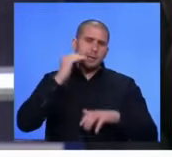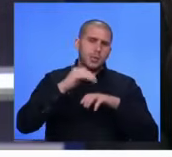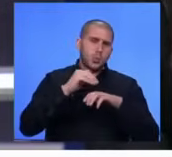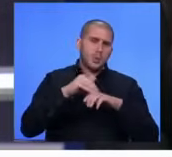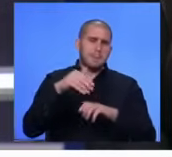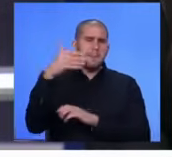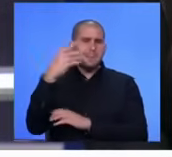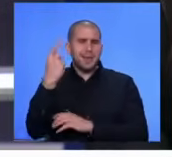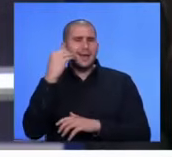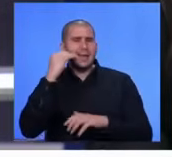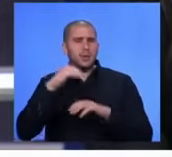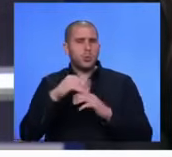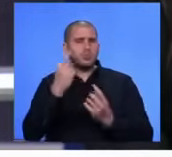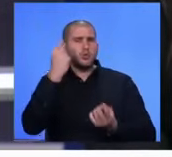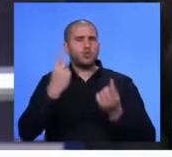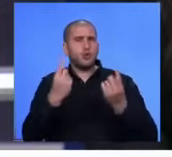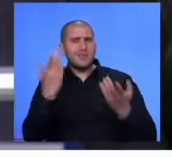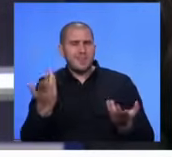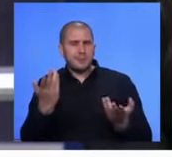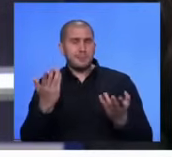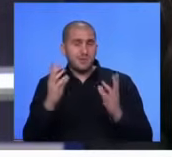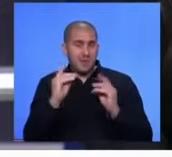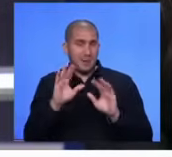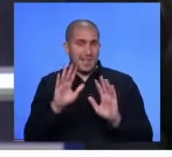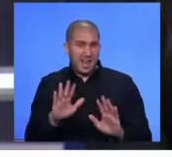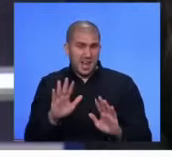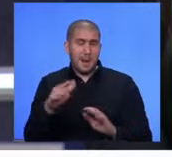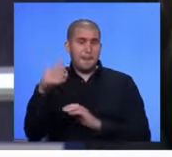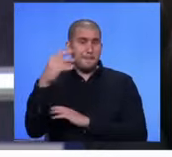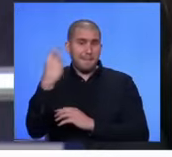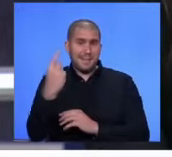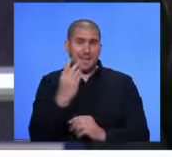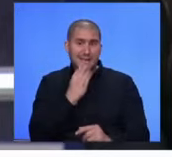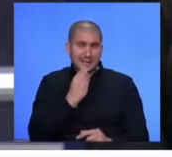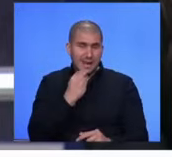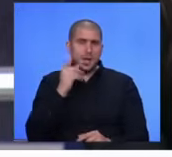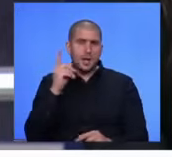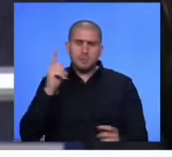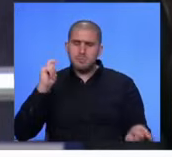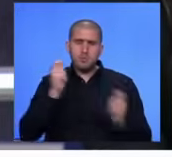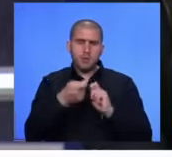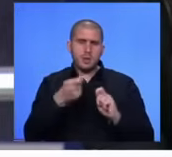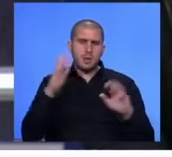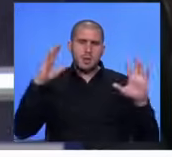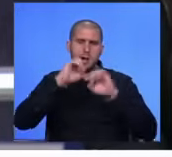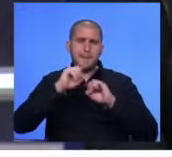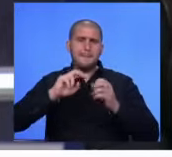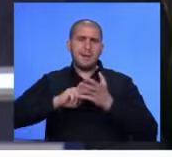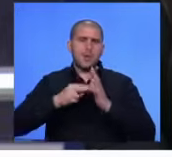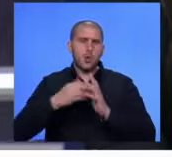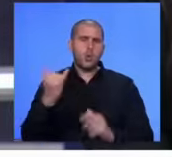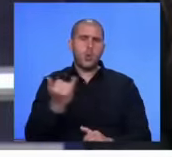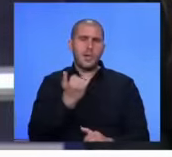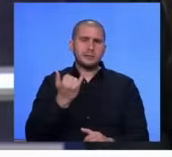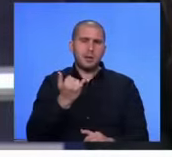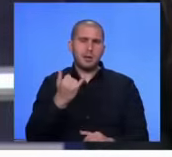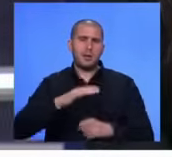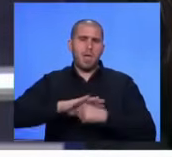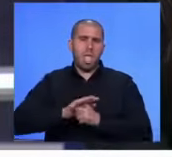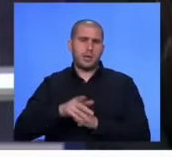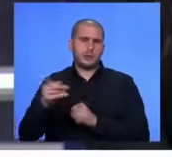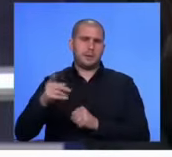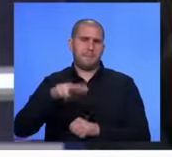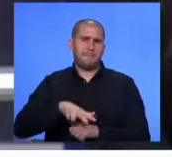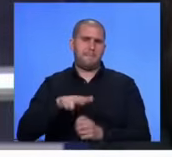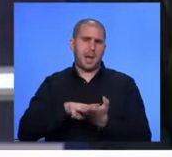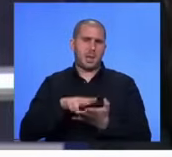מהמדינה, עדכונים שוטפים, ובאופן הזה בעצם המדינה משנה את מדיניותה בלחץ של בגץ. אוקיי.